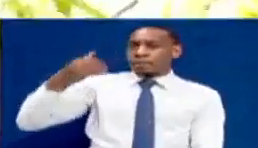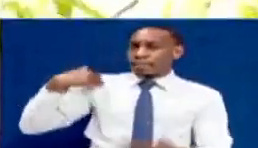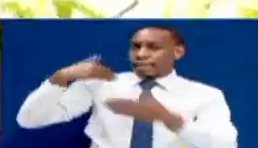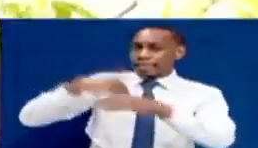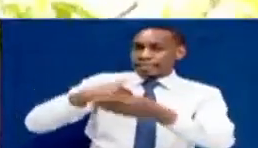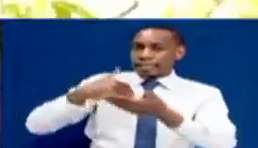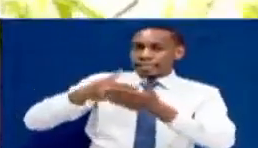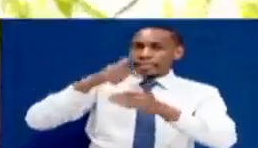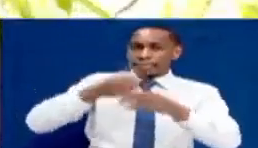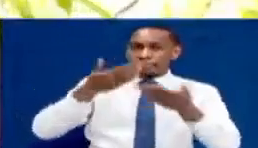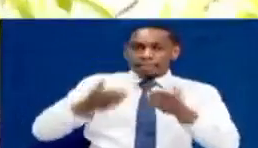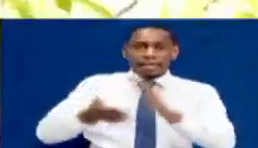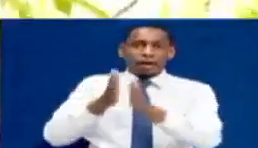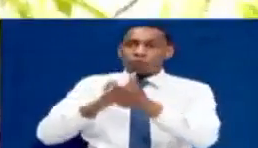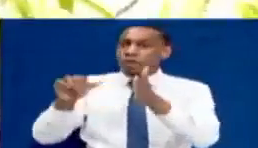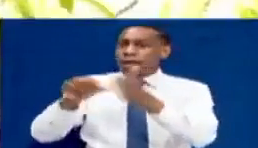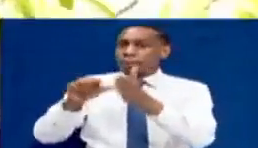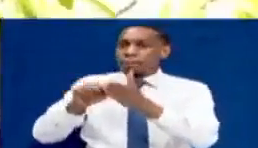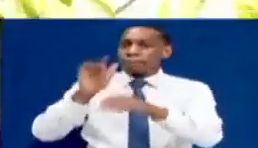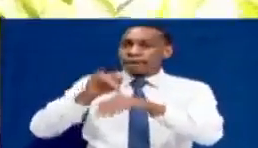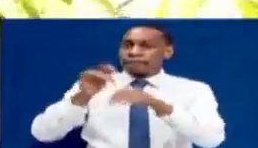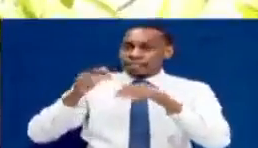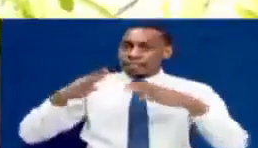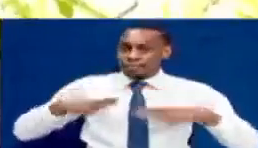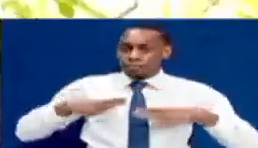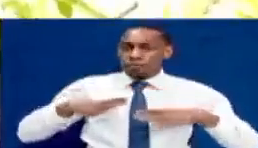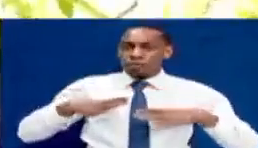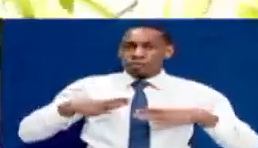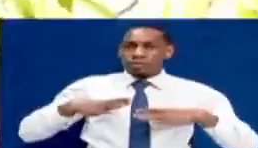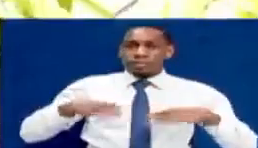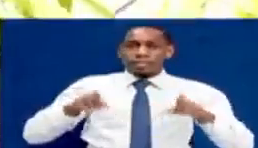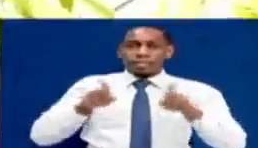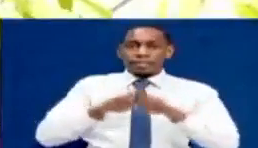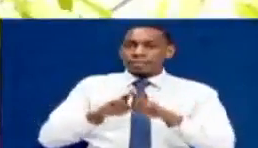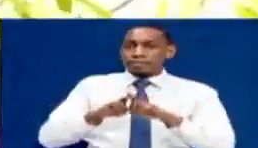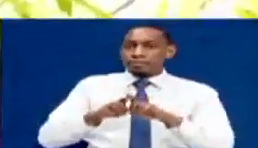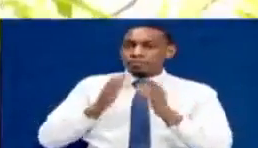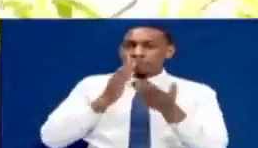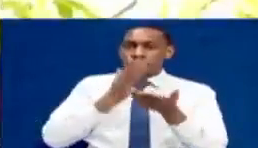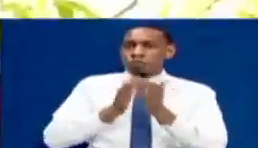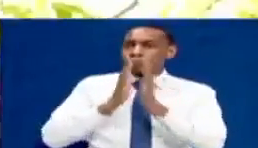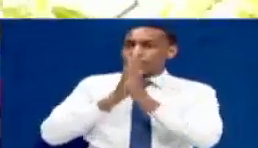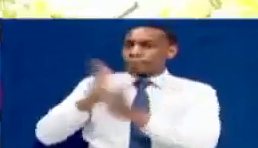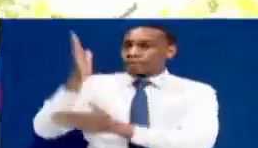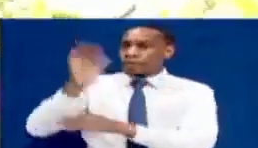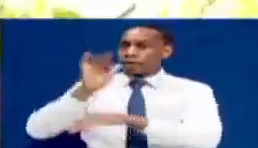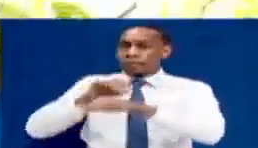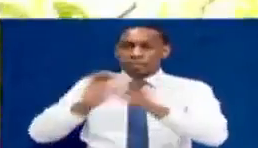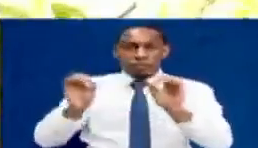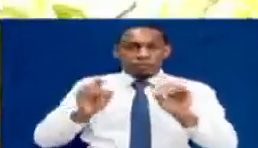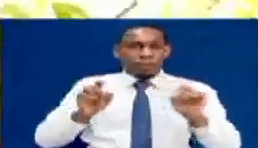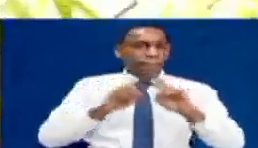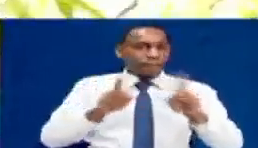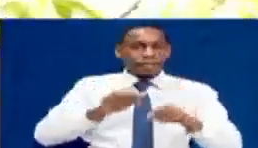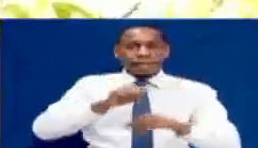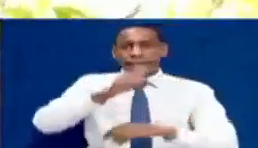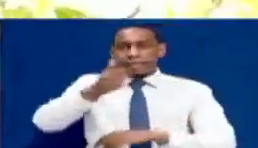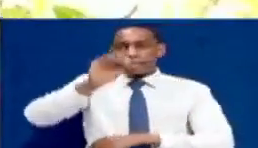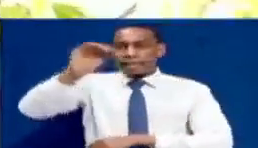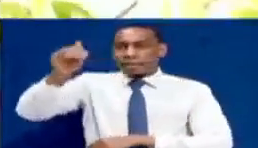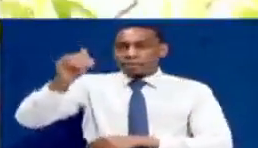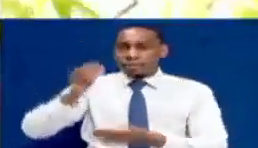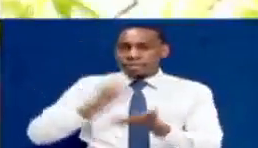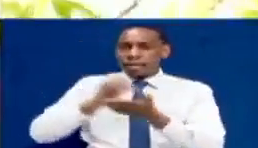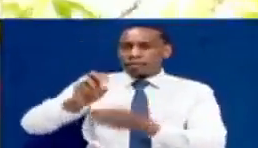sasa hawajapata shida ya waathiriwa na ugonjwa huu, na tunawaombea Mungu wasipate. Lakini tunaona kaunti hizo